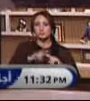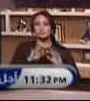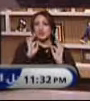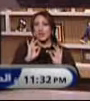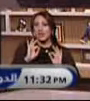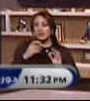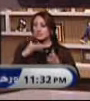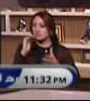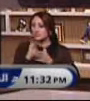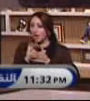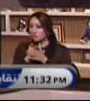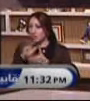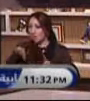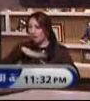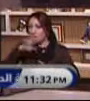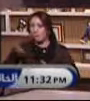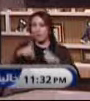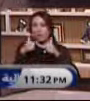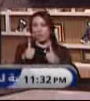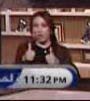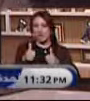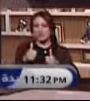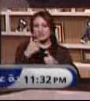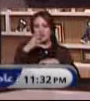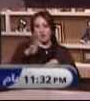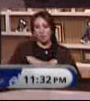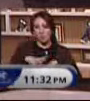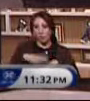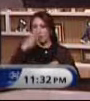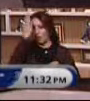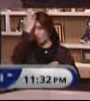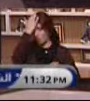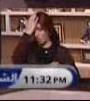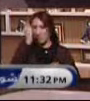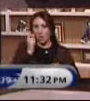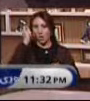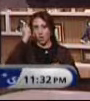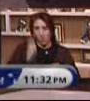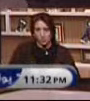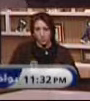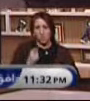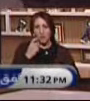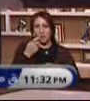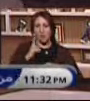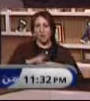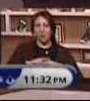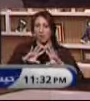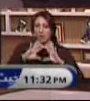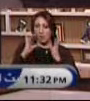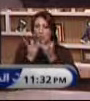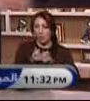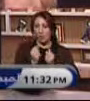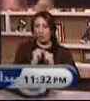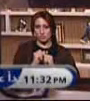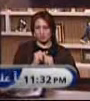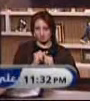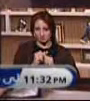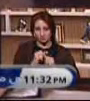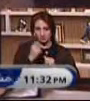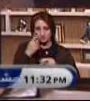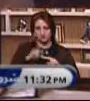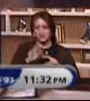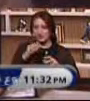ولا اقتدي بهم. احب عمر واحب ابو بكر واحب عثمان وبعد احب ابو حنيفه واحب مالك واذكرهم واحب الشيخ فلان